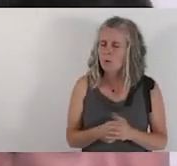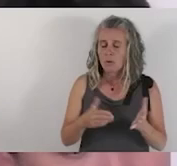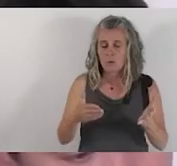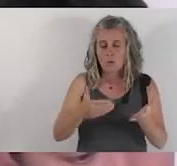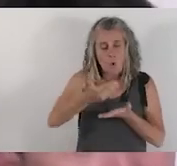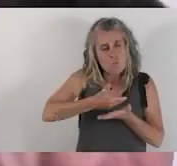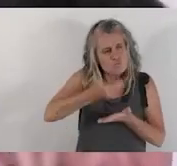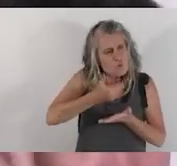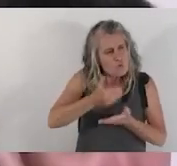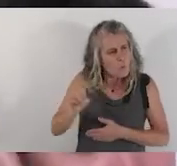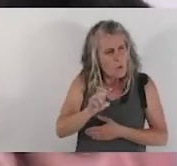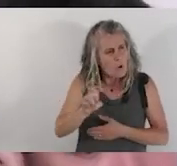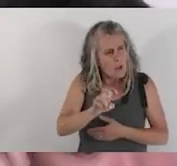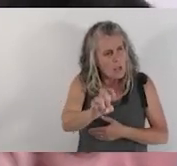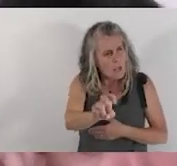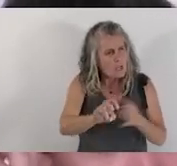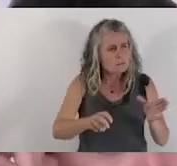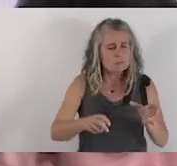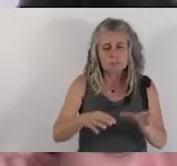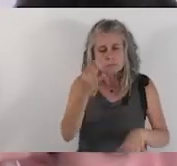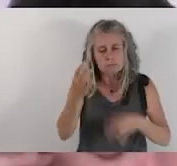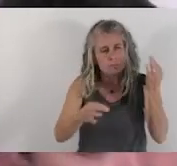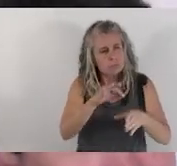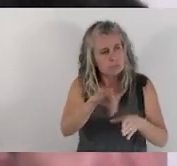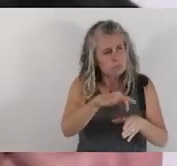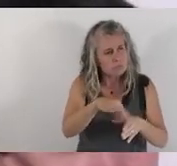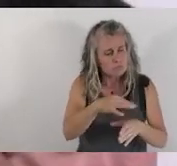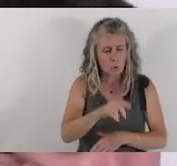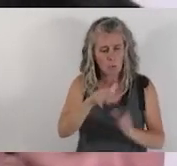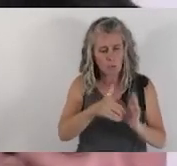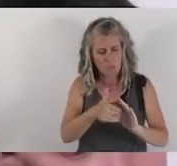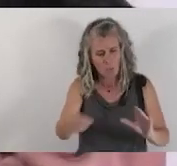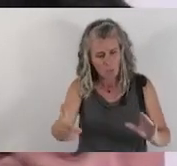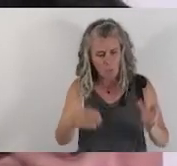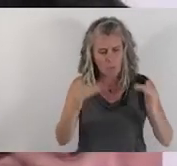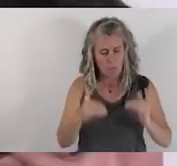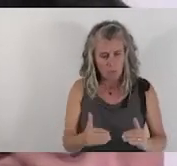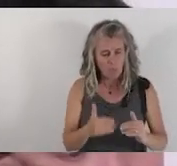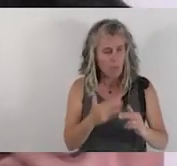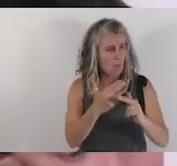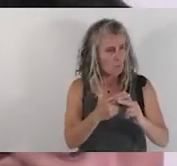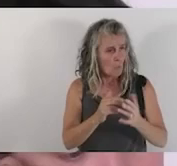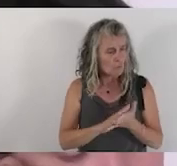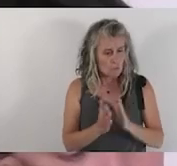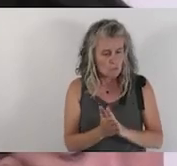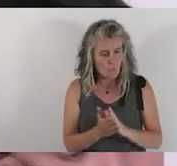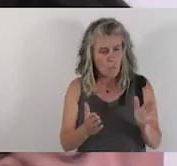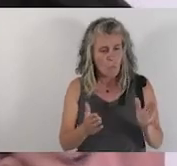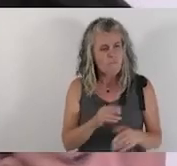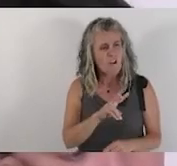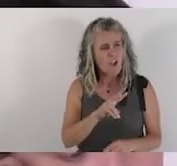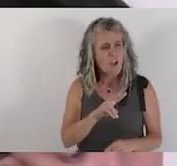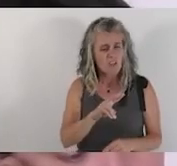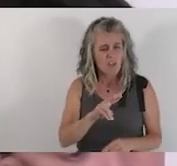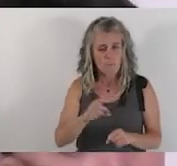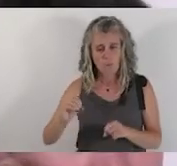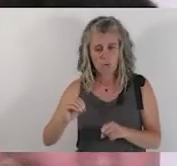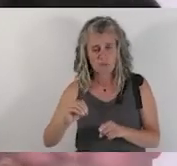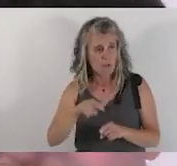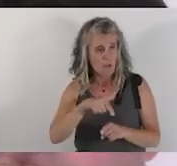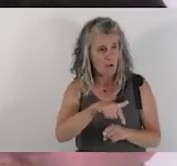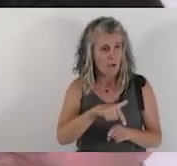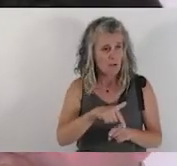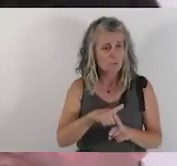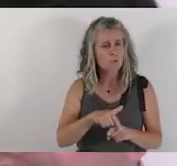nous connaissons bien aussi, pour des cuisines et découvertes, 2000 euros. Et Vacam Orchestra, pour un quartier battant, 2000 euros. Voilà, ça, c'est les